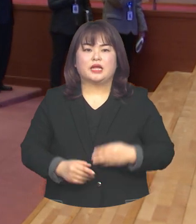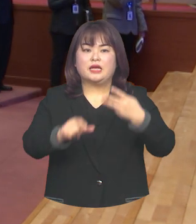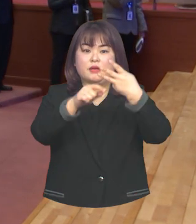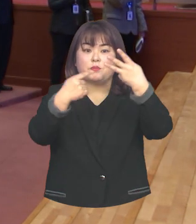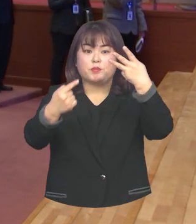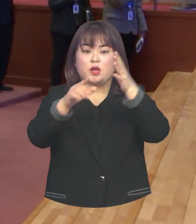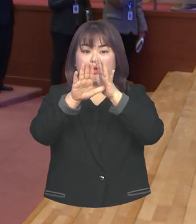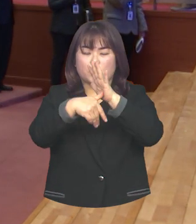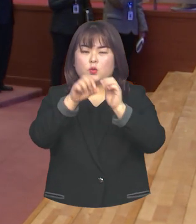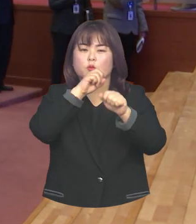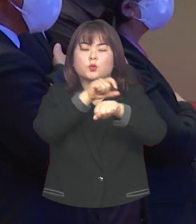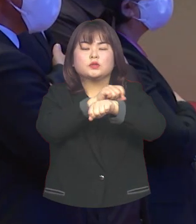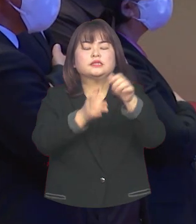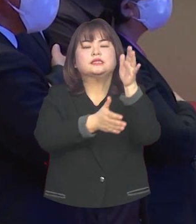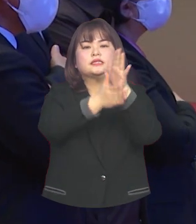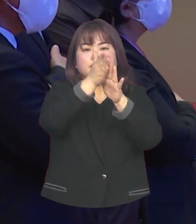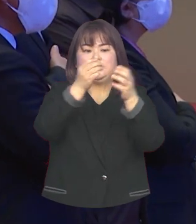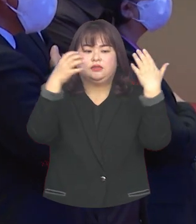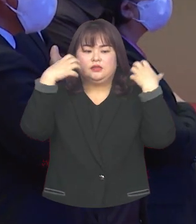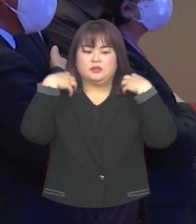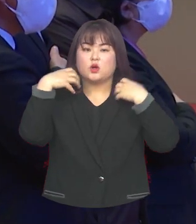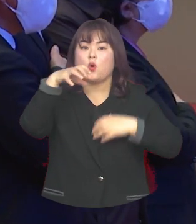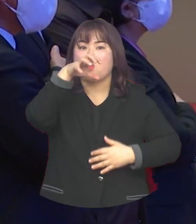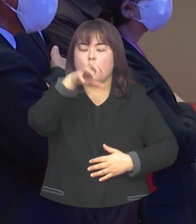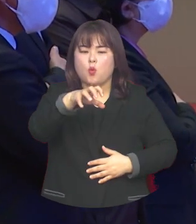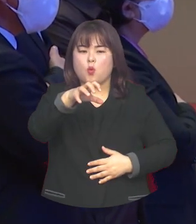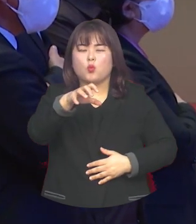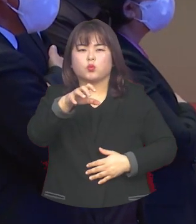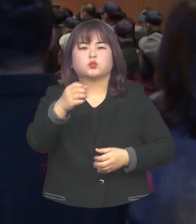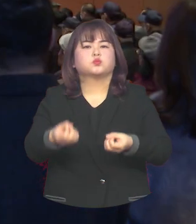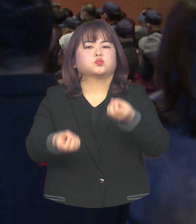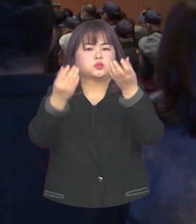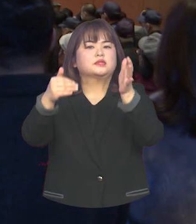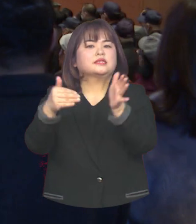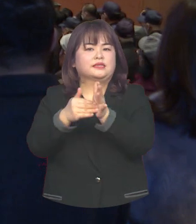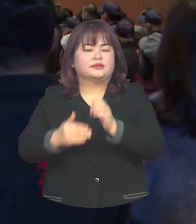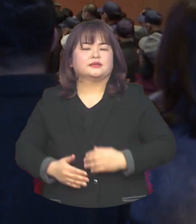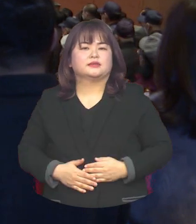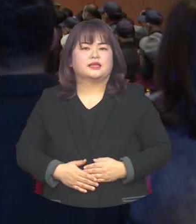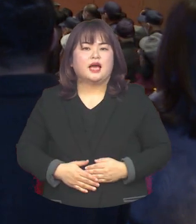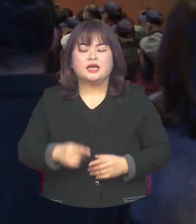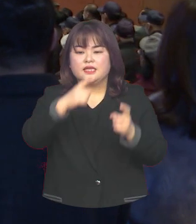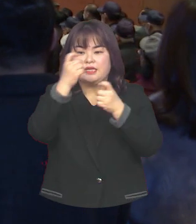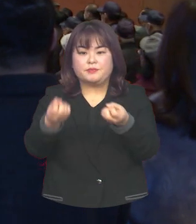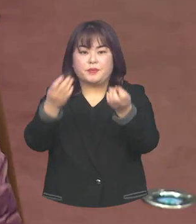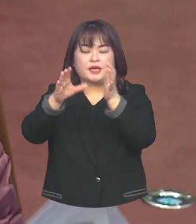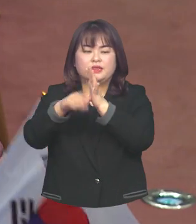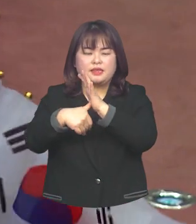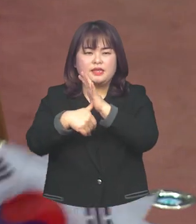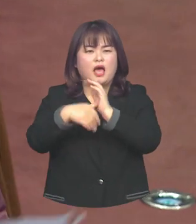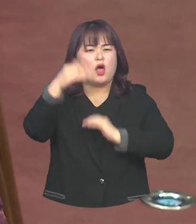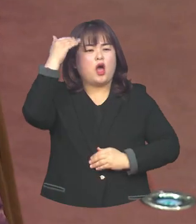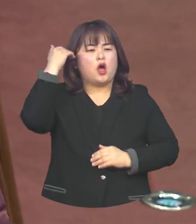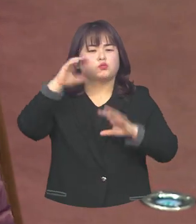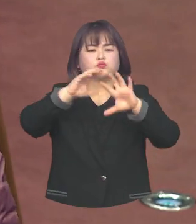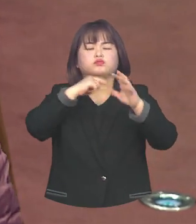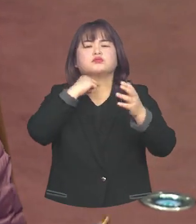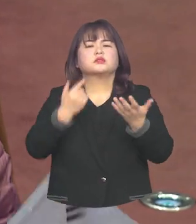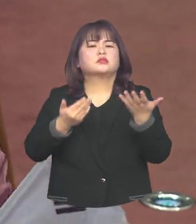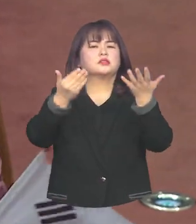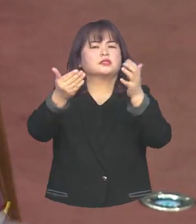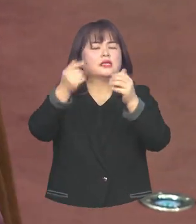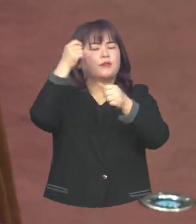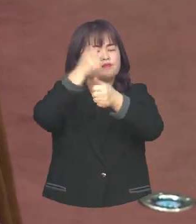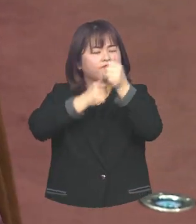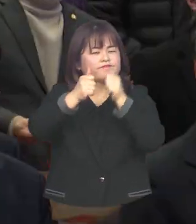지난 1일 시청 에이스홀에서 104주년 3.1절 기념식이 열렸습니다. 기념식은 순국선열과 애국지사의